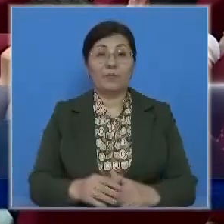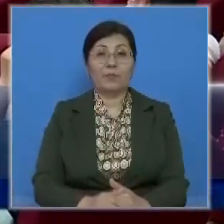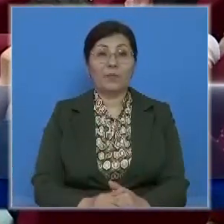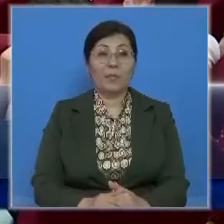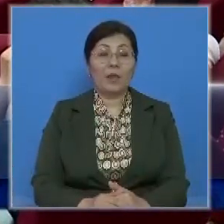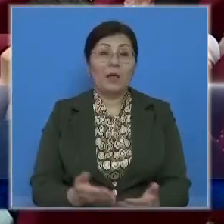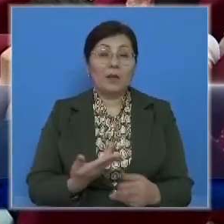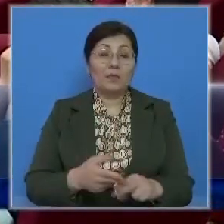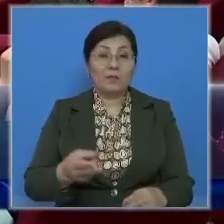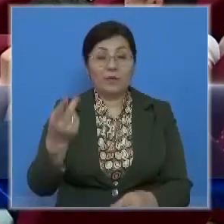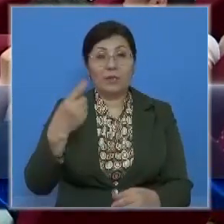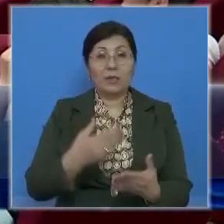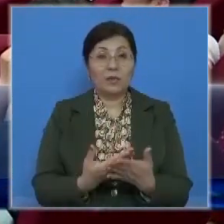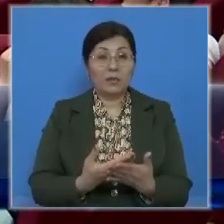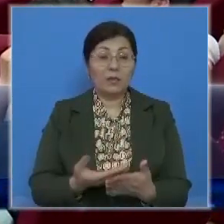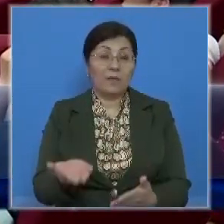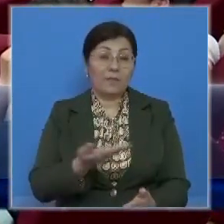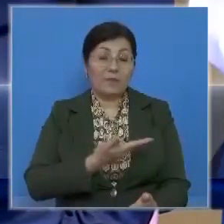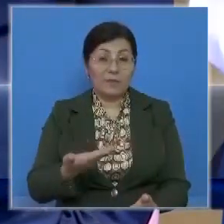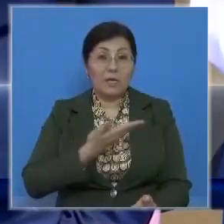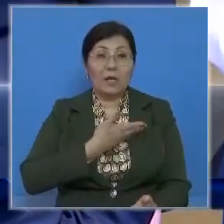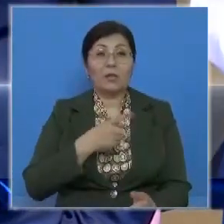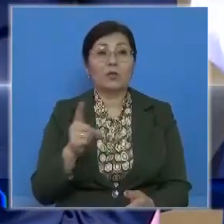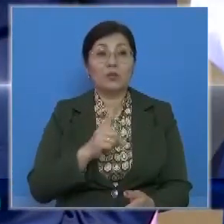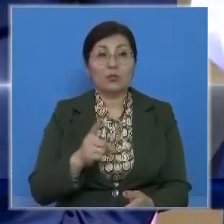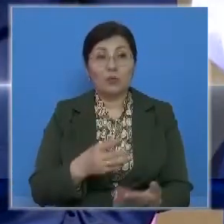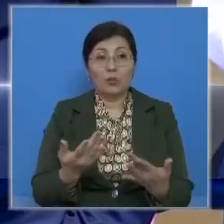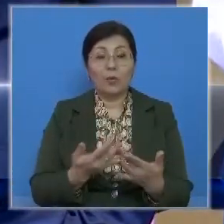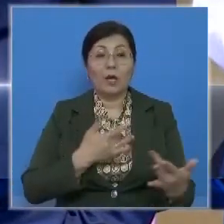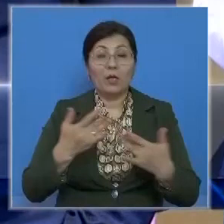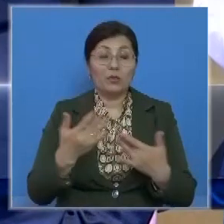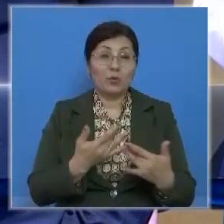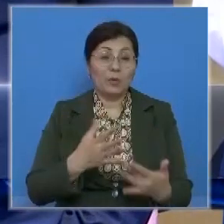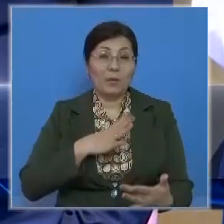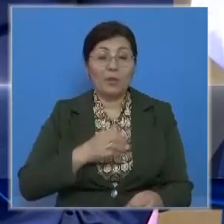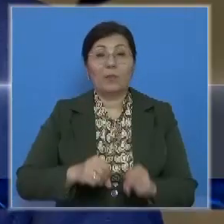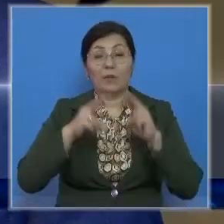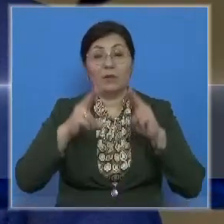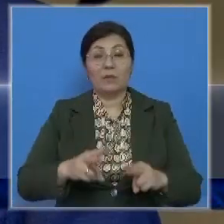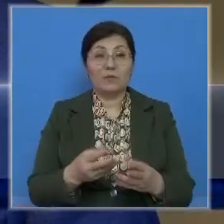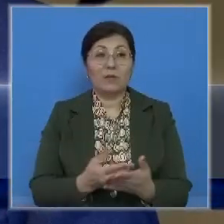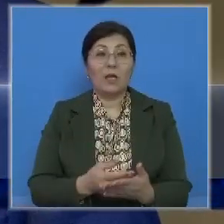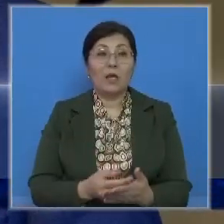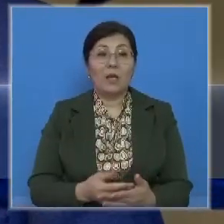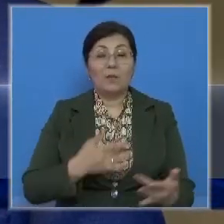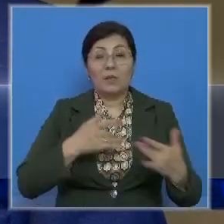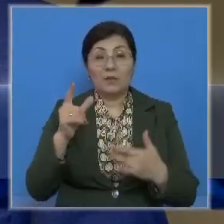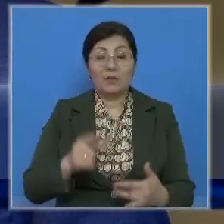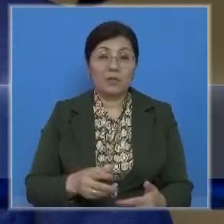чтобы творческий коллектив был официально признан профессиональным театром, а актеры зарабатывали этим трудом